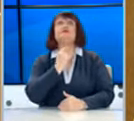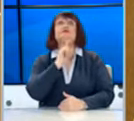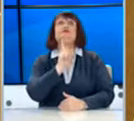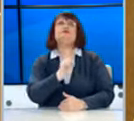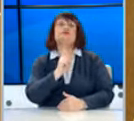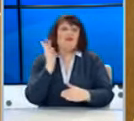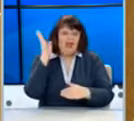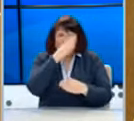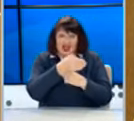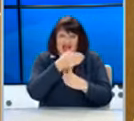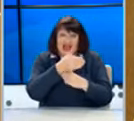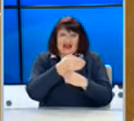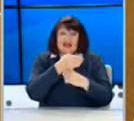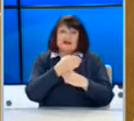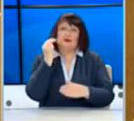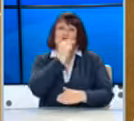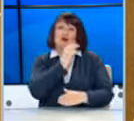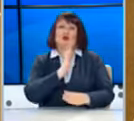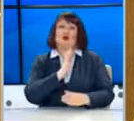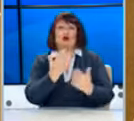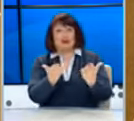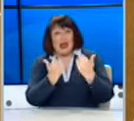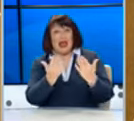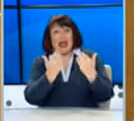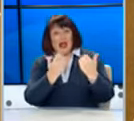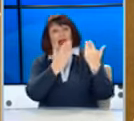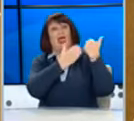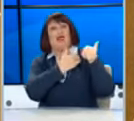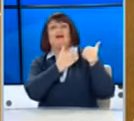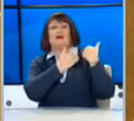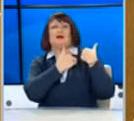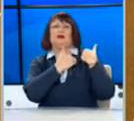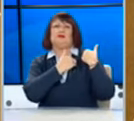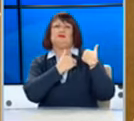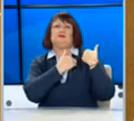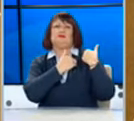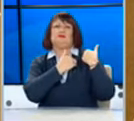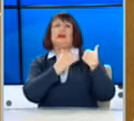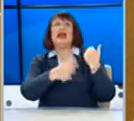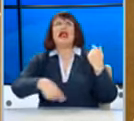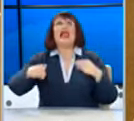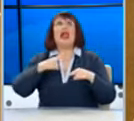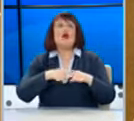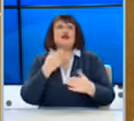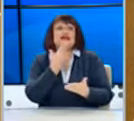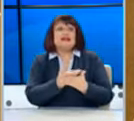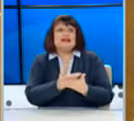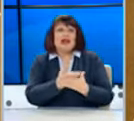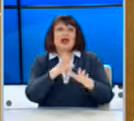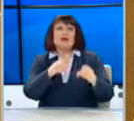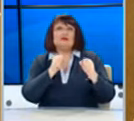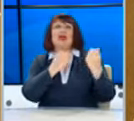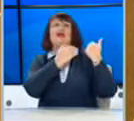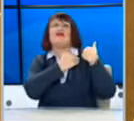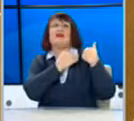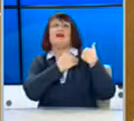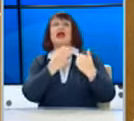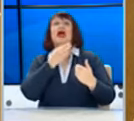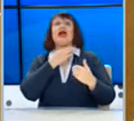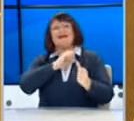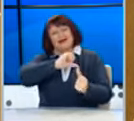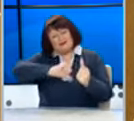κρύβεστε άλλο. Ελάτε να αναλάβετε τις ευθύνες σας. Είναι η απέτηση του λαού. Η χώρα έχει ανάγκη μια προοδευτική